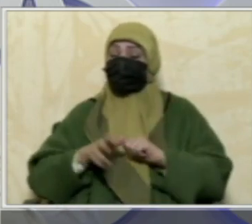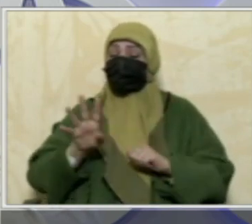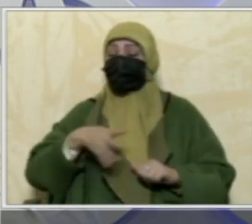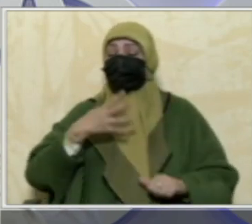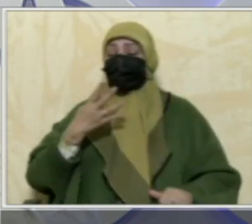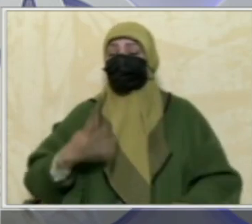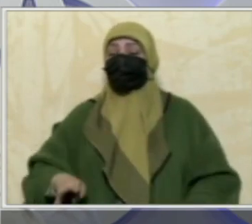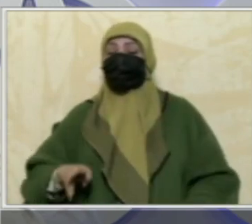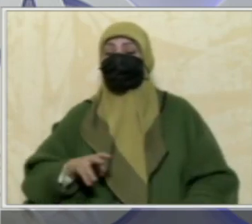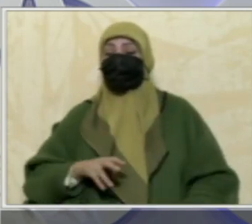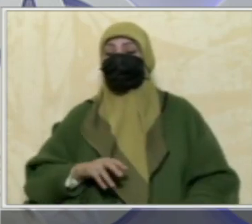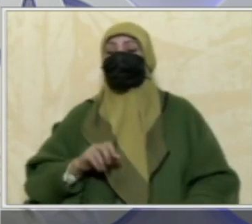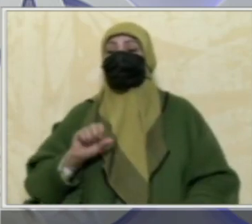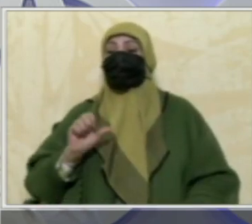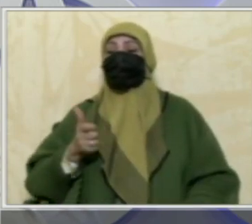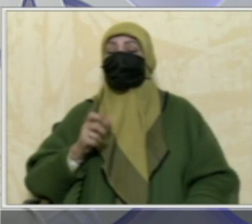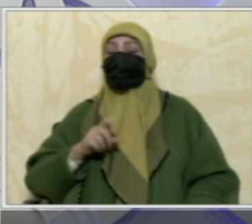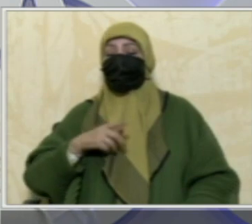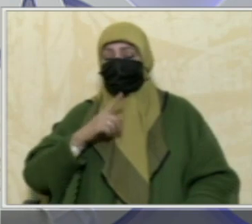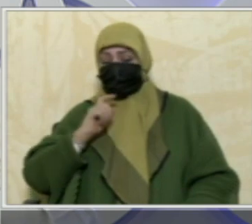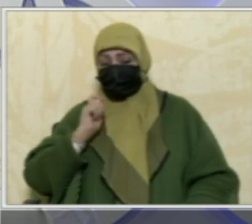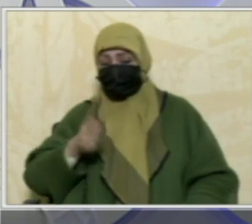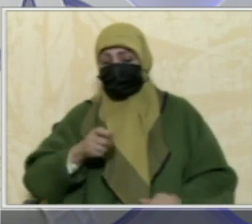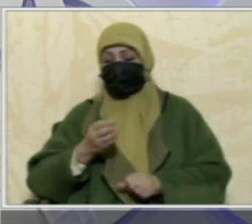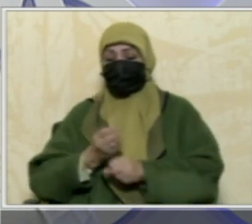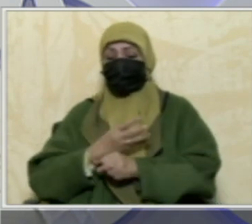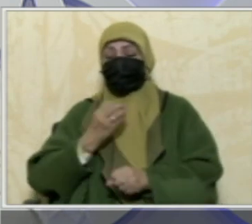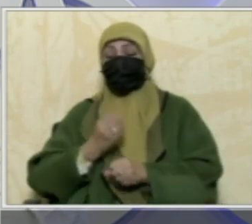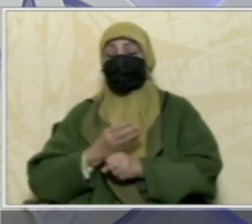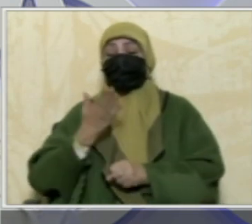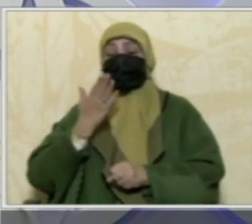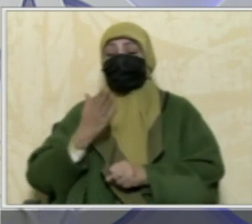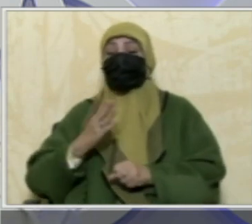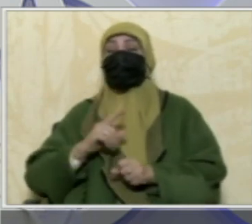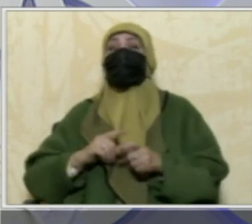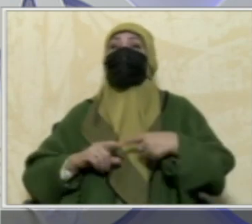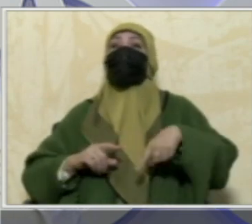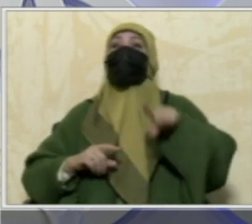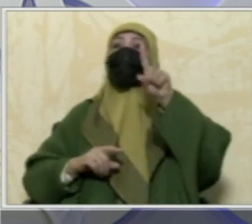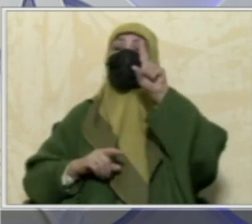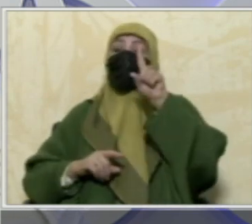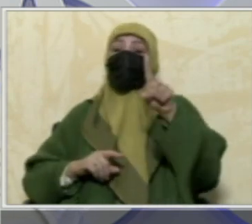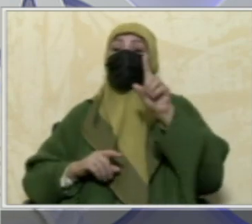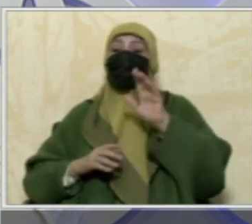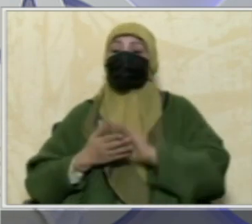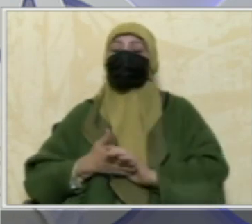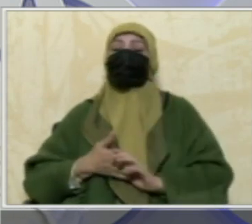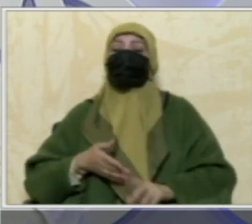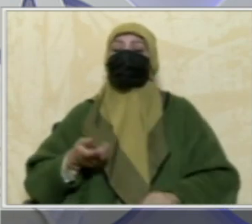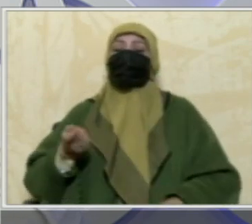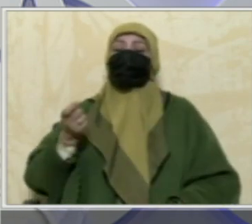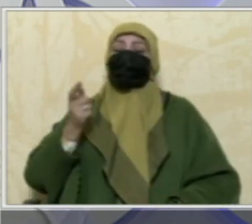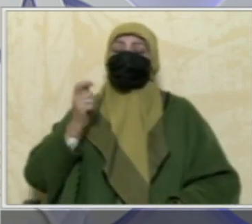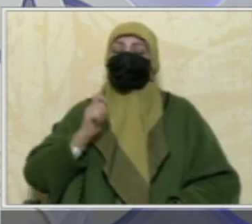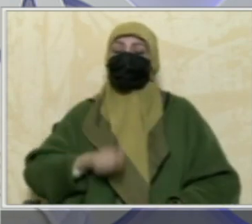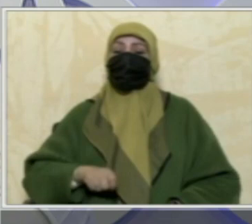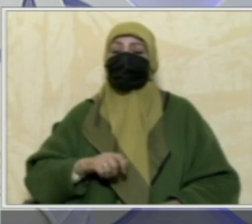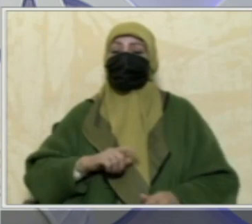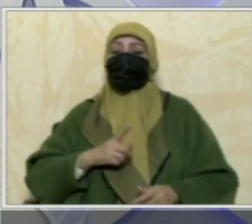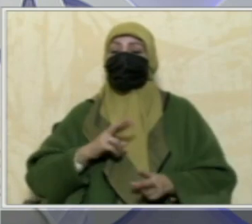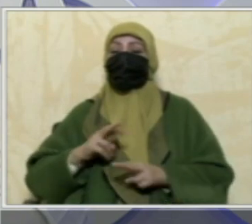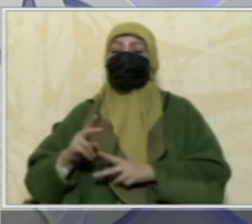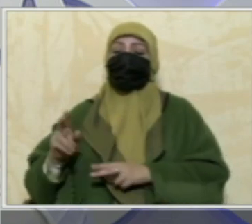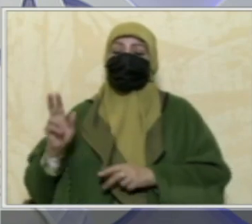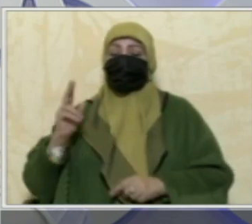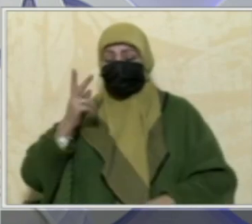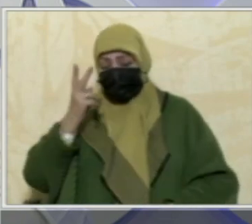فسوق وهو حلف بغير الله واذا زاد عليه في مثل هذه الامور الملهيه التي كثيرا ما يعتريها